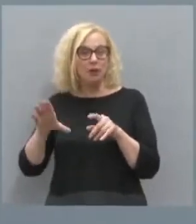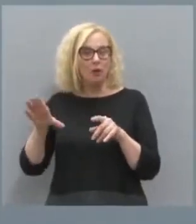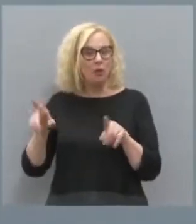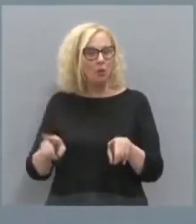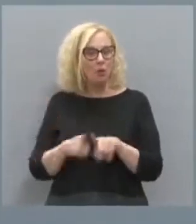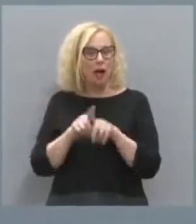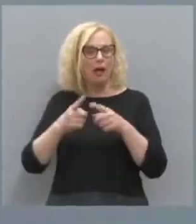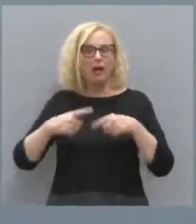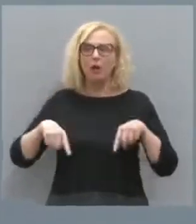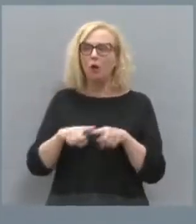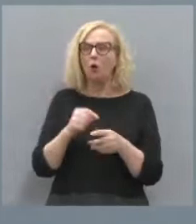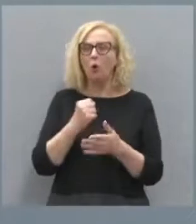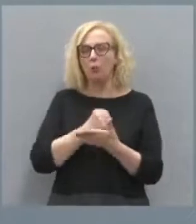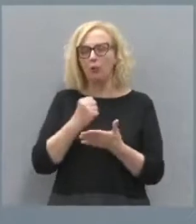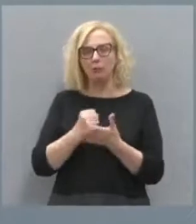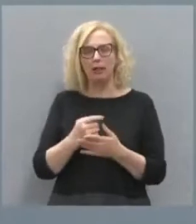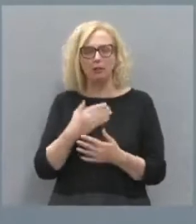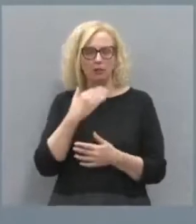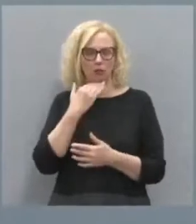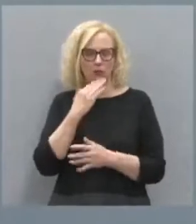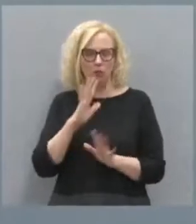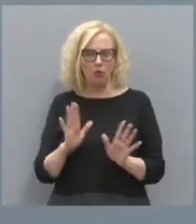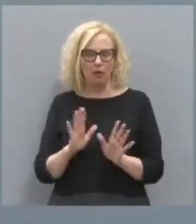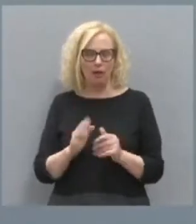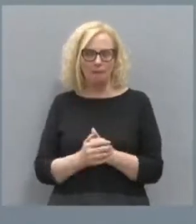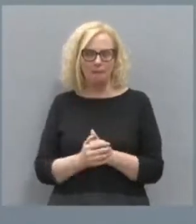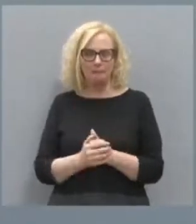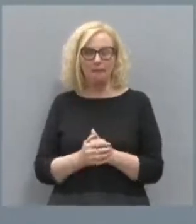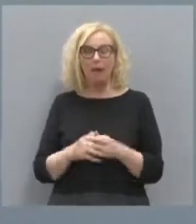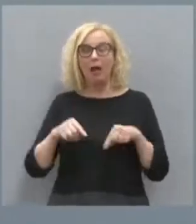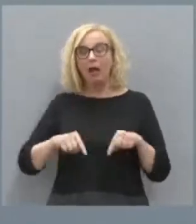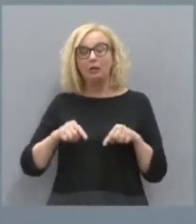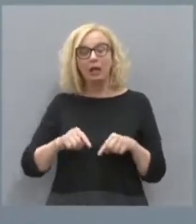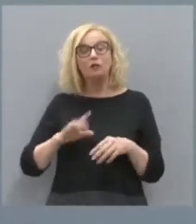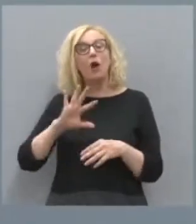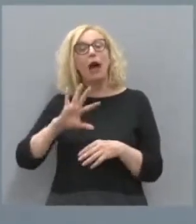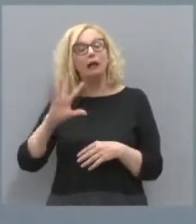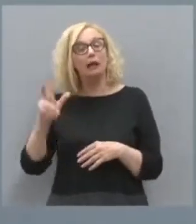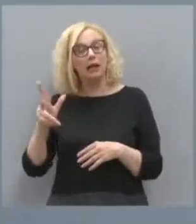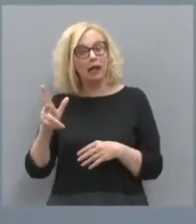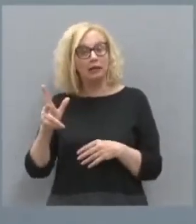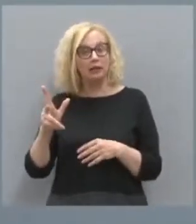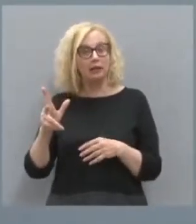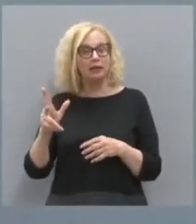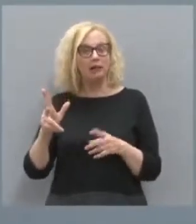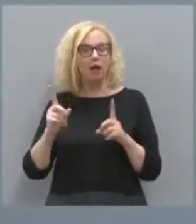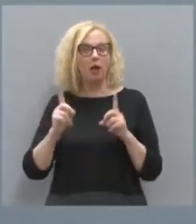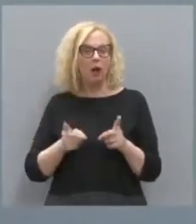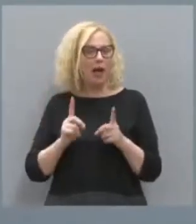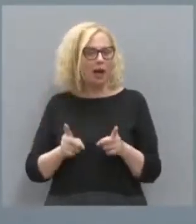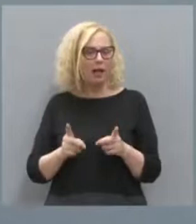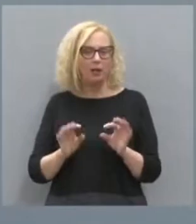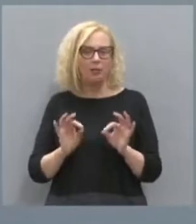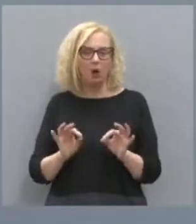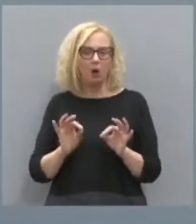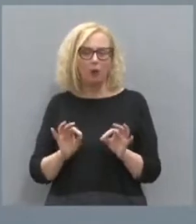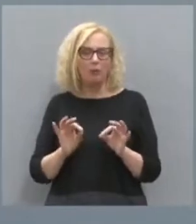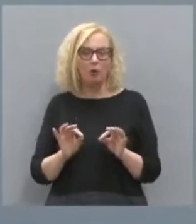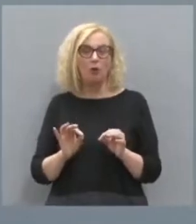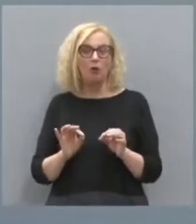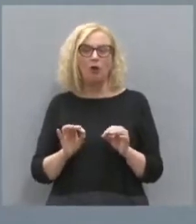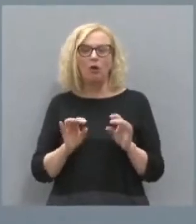l'unica l'unica alternativa in questo momento è dare una rasoiata al